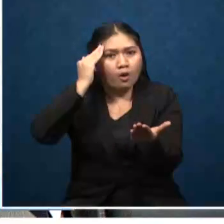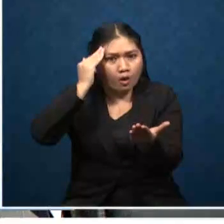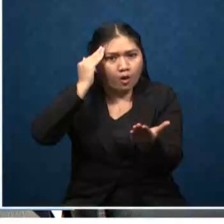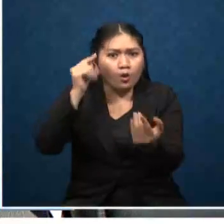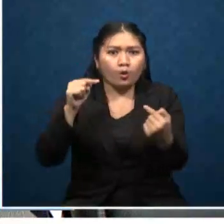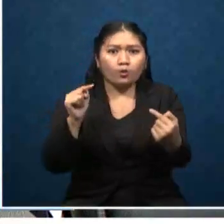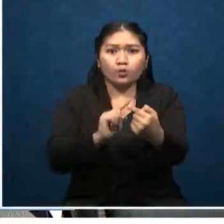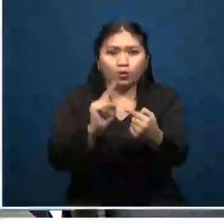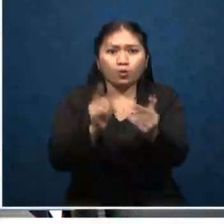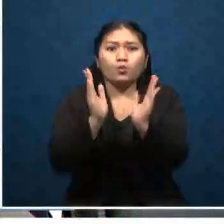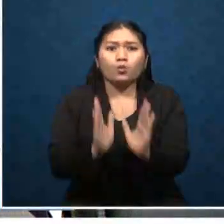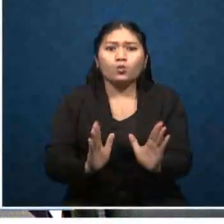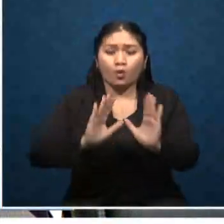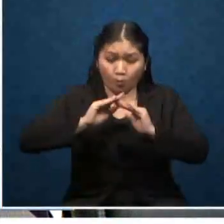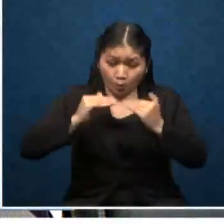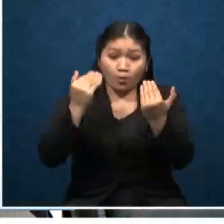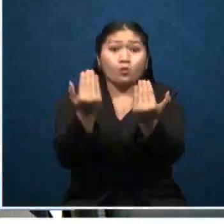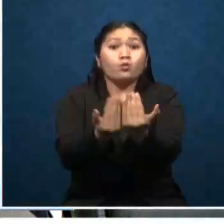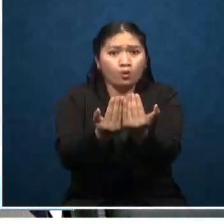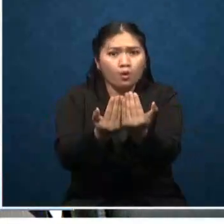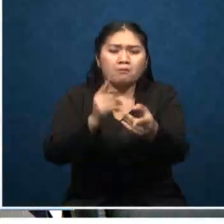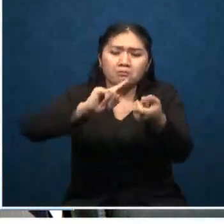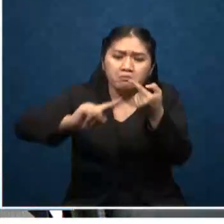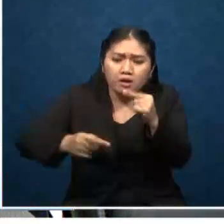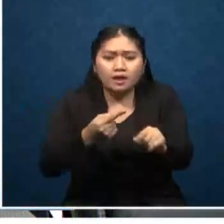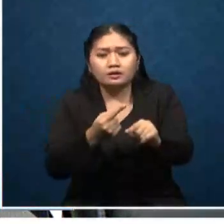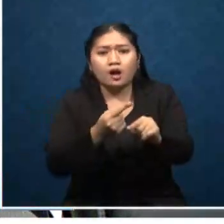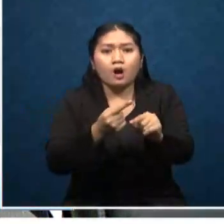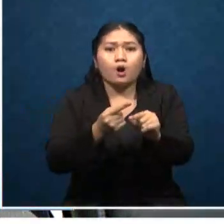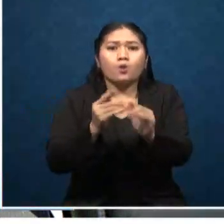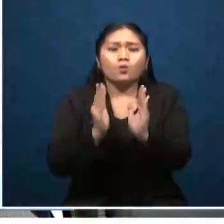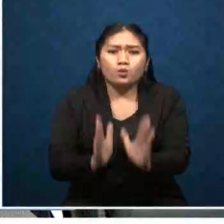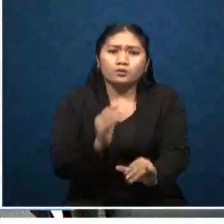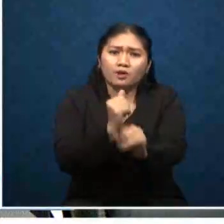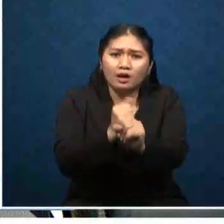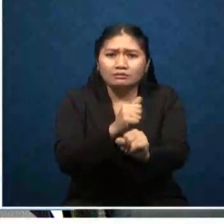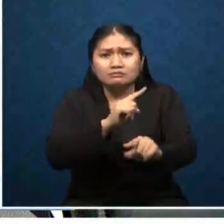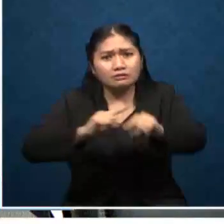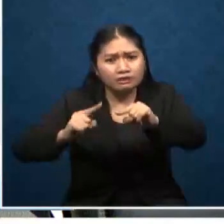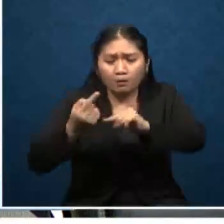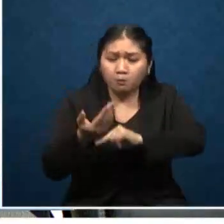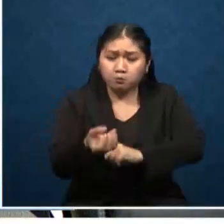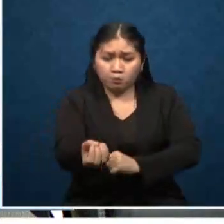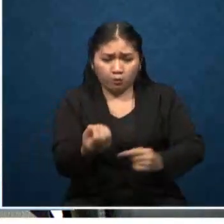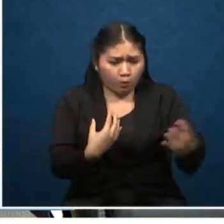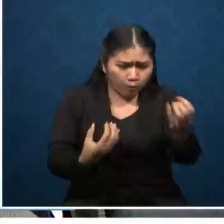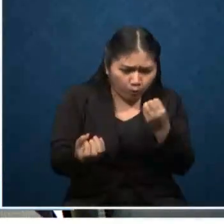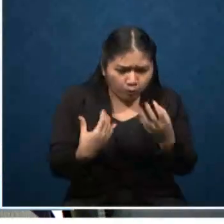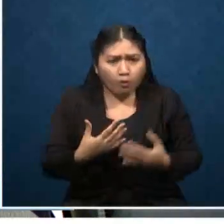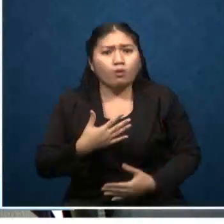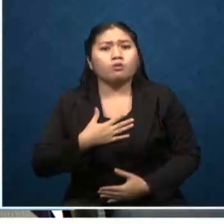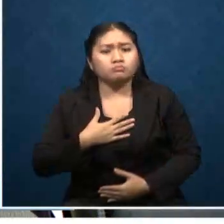จากคนในครอบครัว เพร่วมงานลูกน้องแวจะเขเสีนมาหลายปีแล้ แต่ว่ากตดตามเขาสารอย